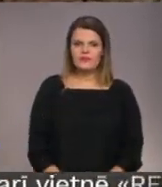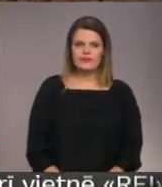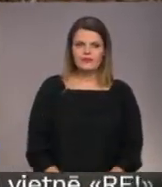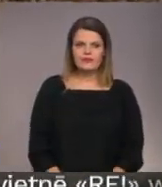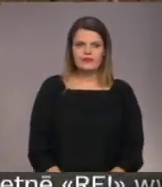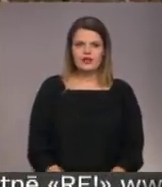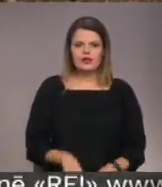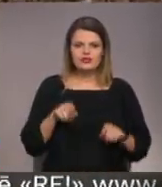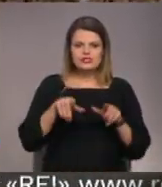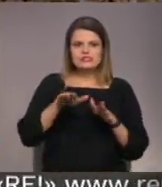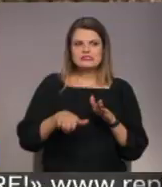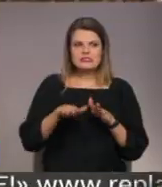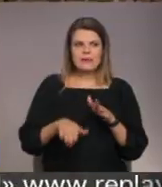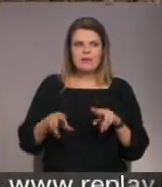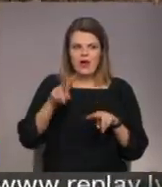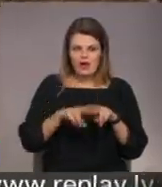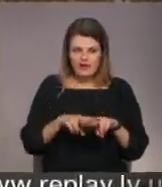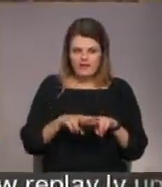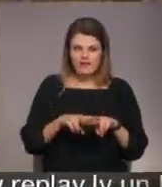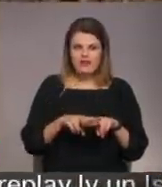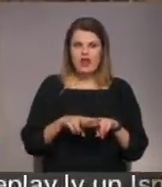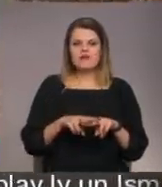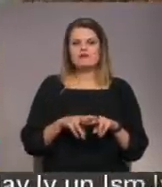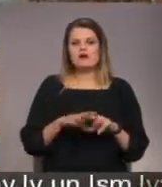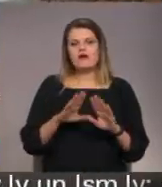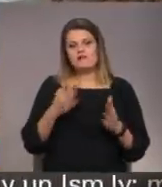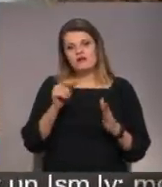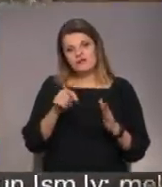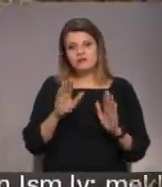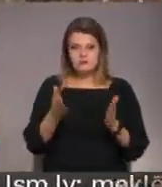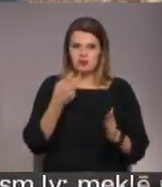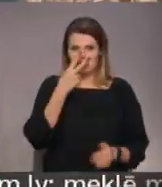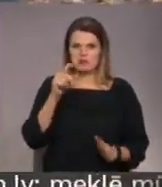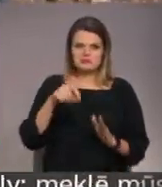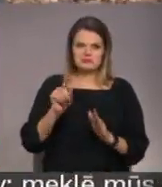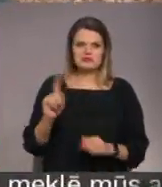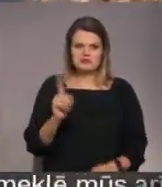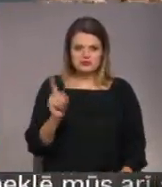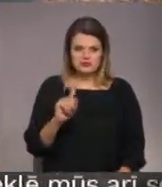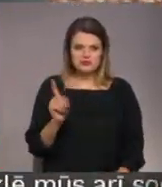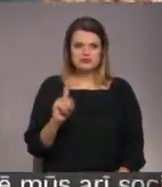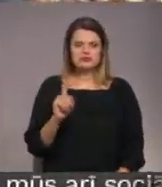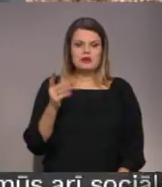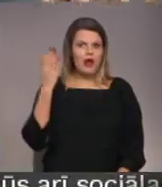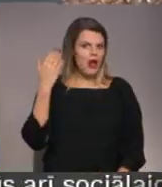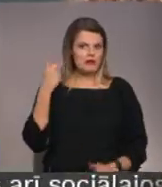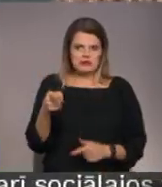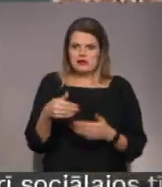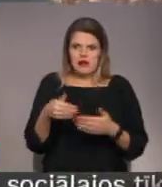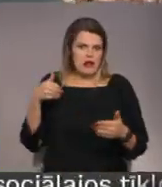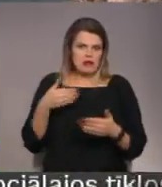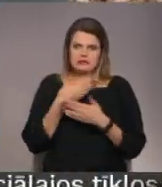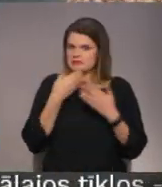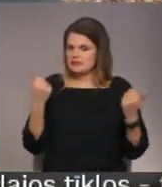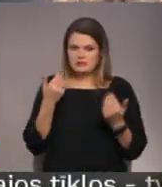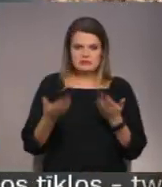Redzēsim, šī zemāka vieta, lai tecēs, bet izskatās, ka tek. Agrāk arī tik agri nav bijis